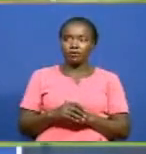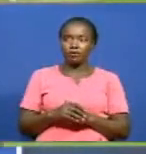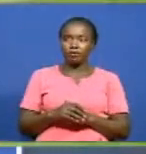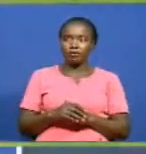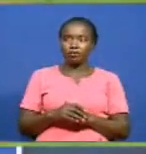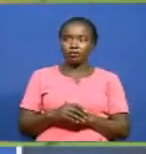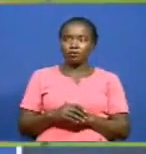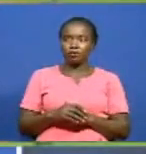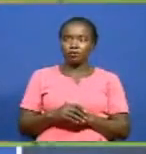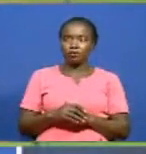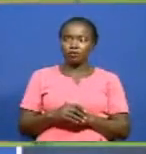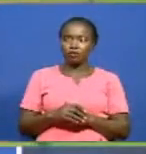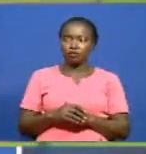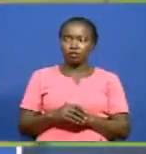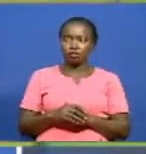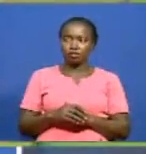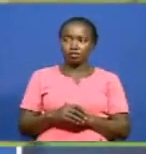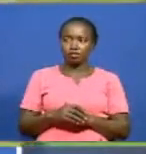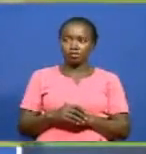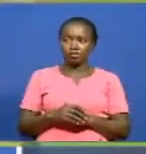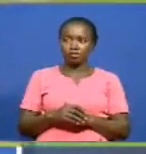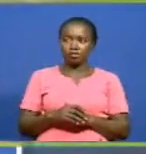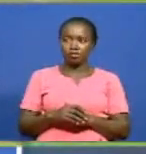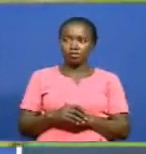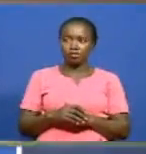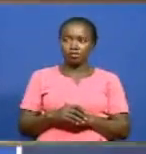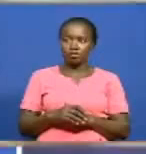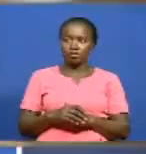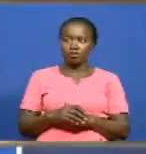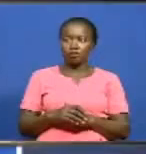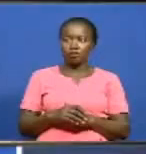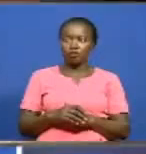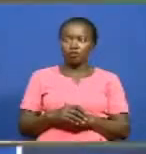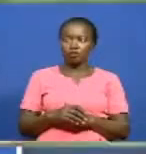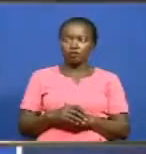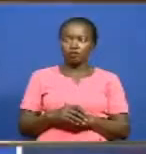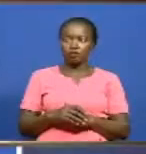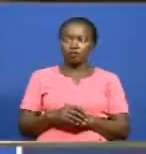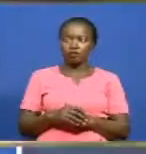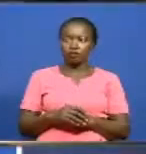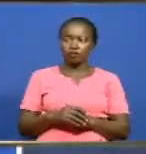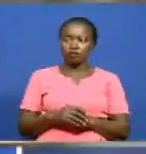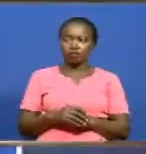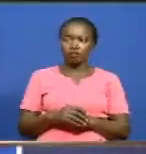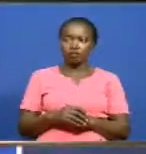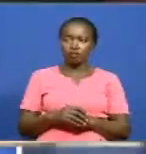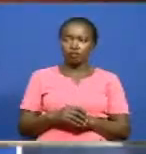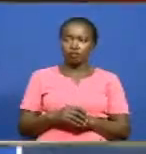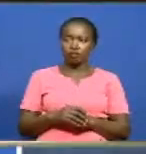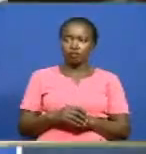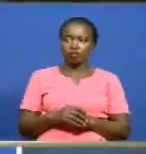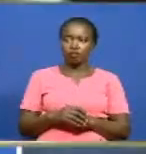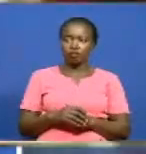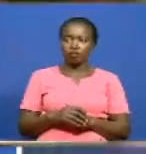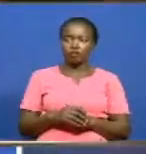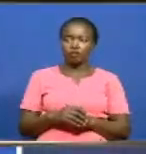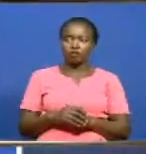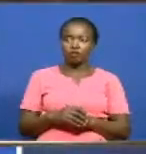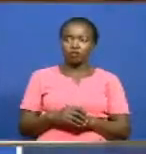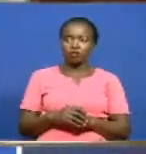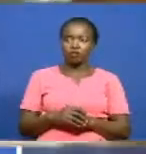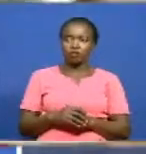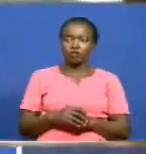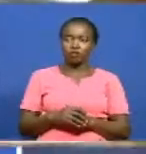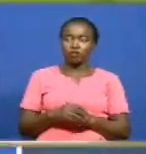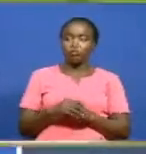into the penalty box. Look at that. Oh, that is absolutely remarkable. It had to come sooner.